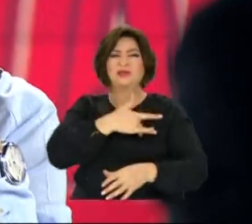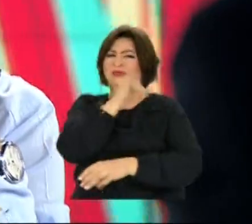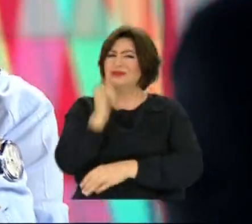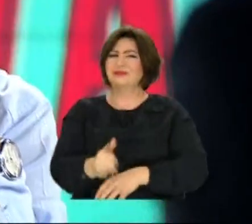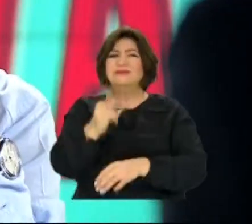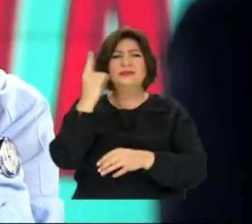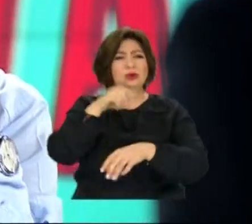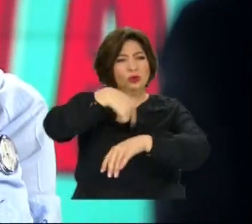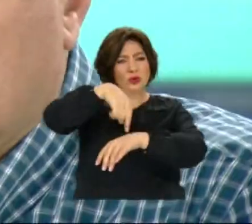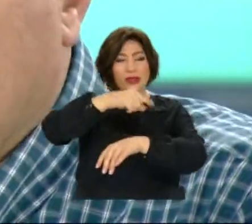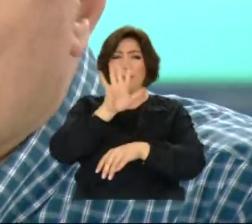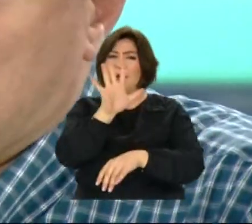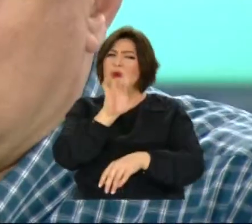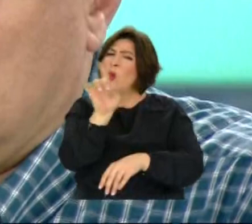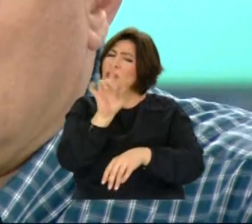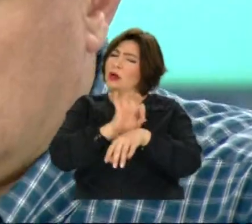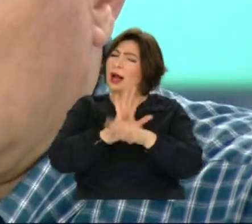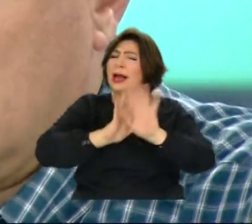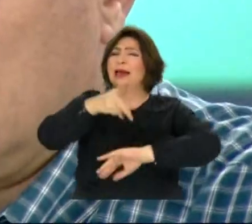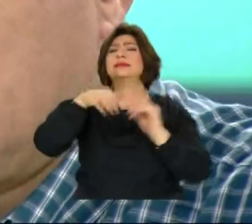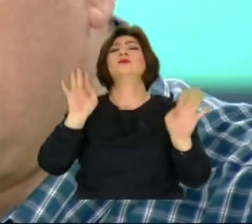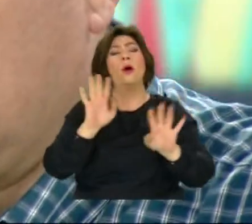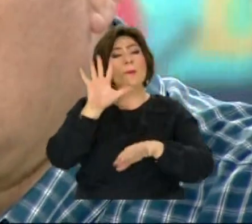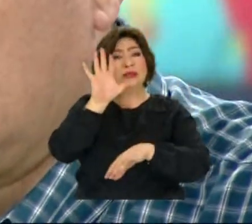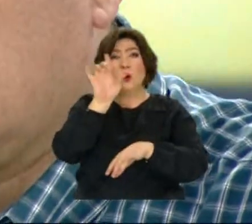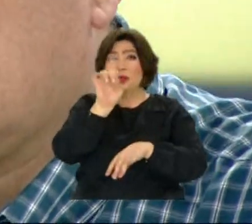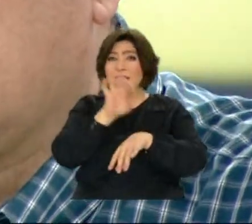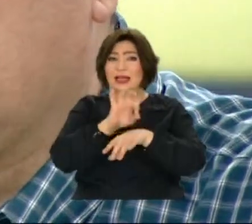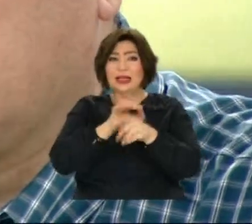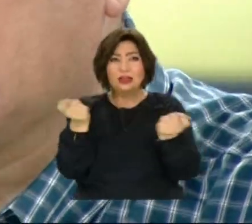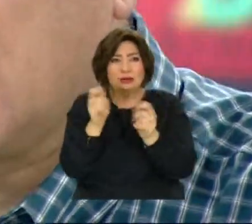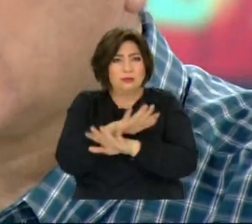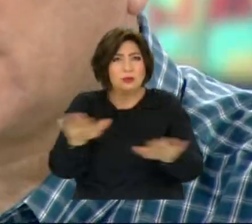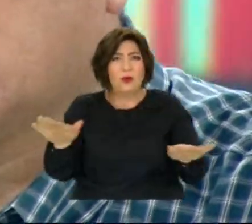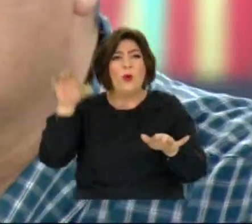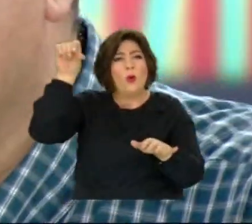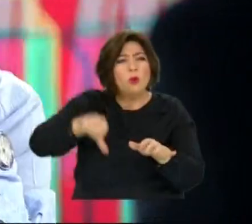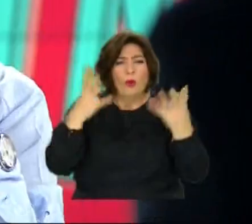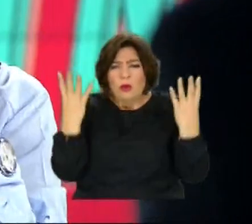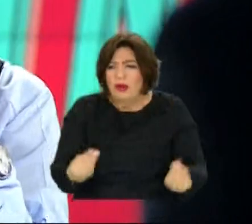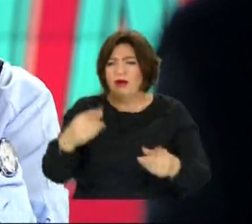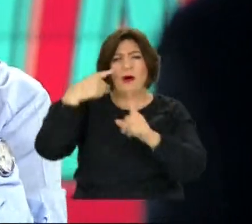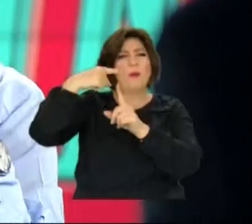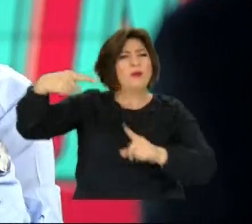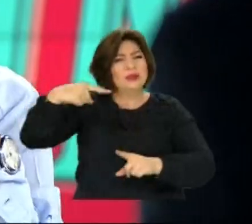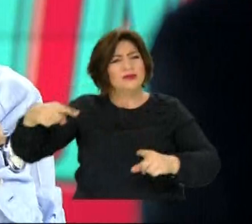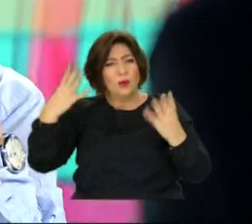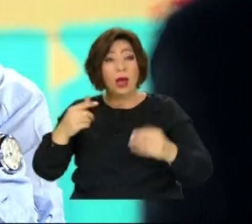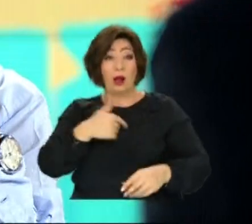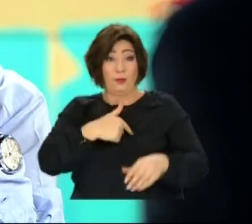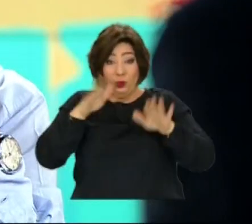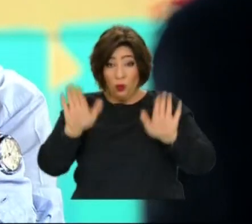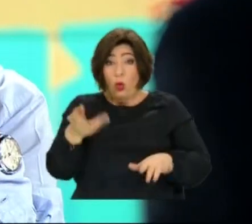süreç, 5-10 dakikayı geçmiyor. 5-10 dakikada iş bitebiliyor, olumsuz gidebiliyor, hasar oluşabiliyor. Yani kalp durduğu zaman